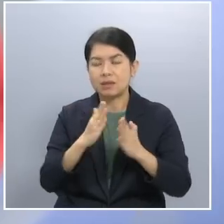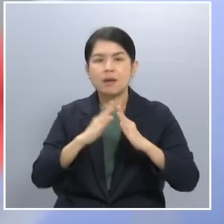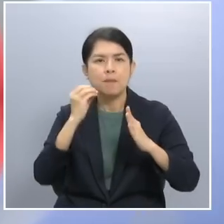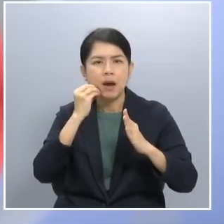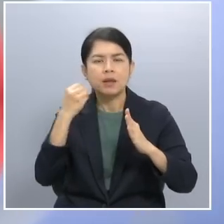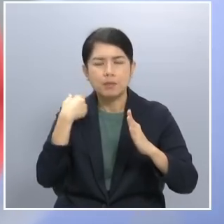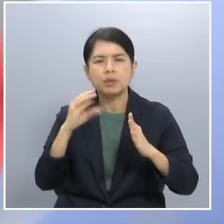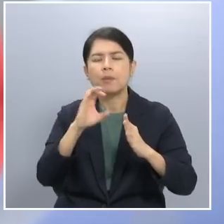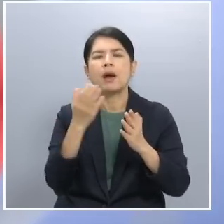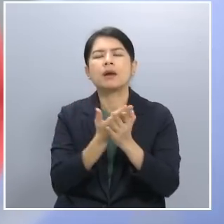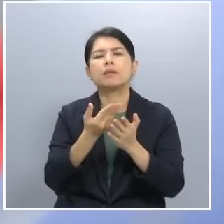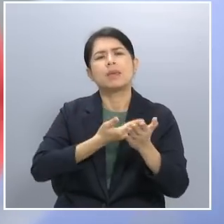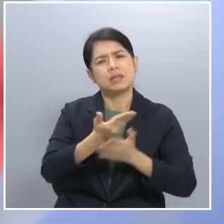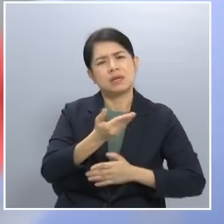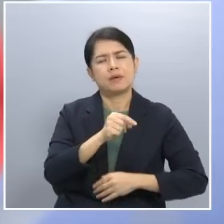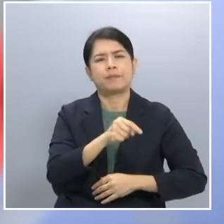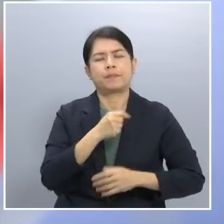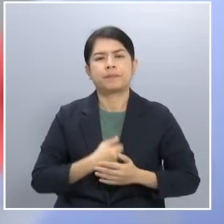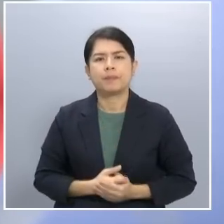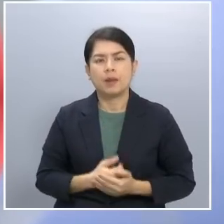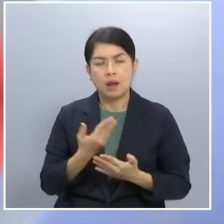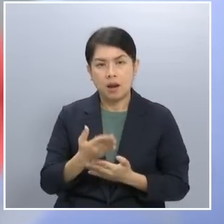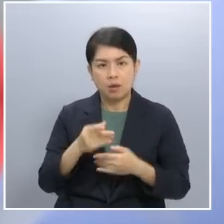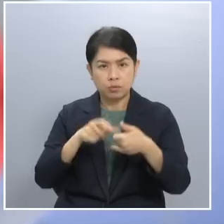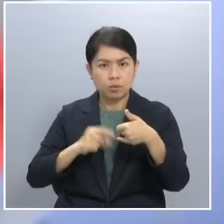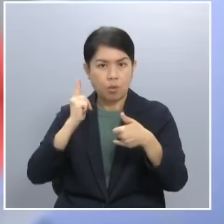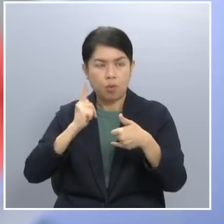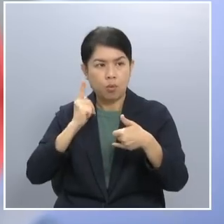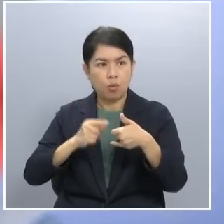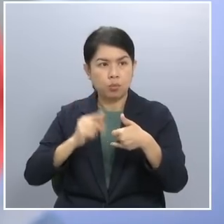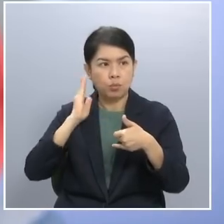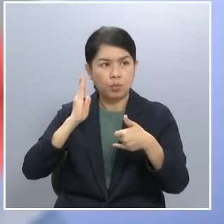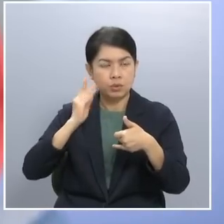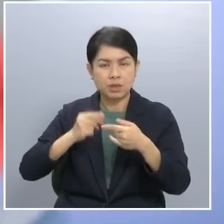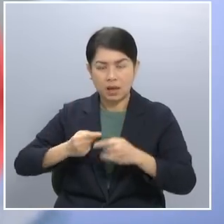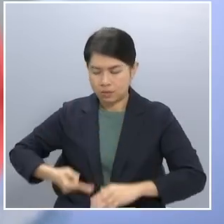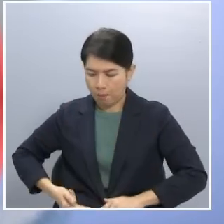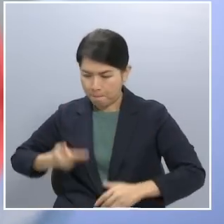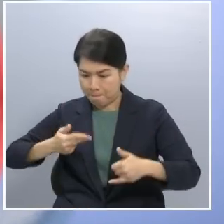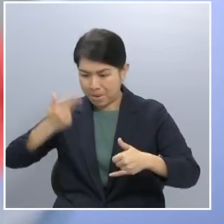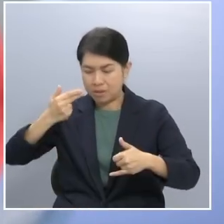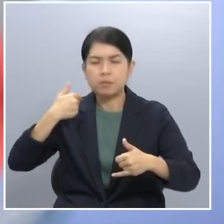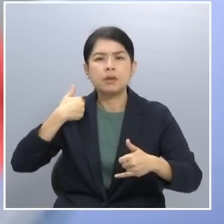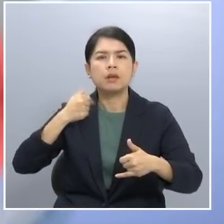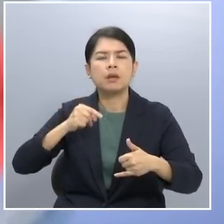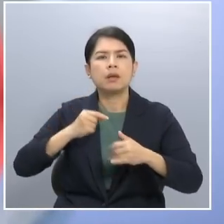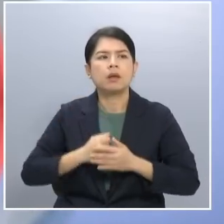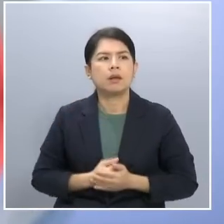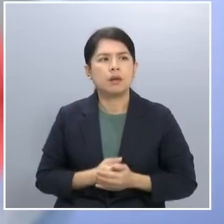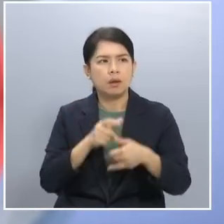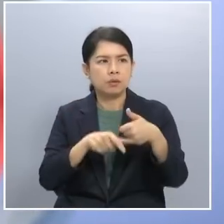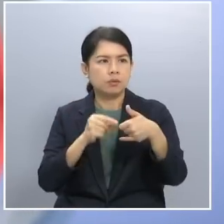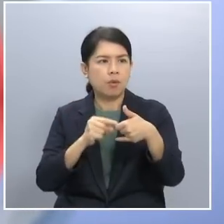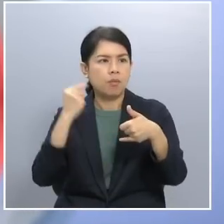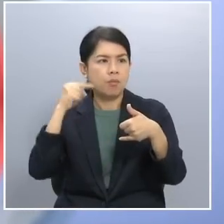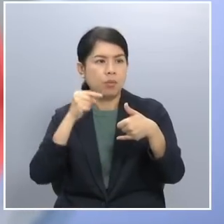จากนั้นเนี่ยนะฮะทางฝั่งลุงเดชาชักปืนออกมายิงนะครับฝั่งคุณผู้หญิงเนี่ยก็วิ่งหนีพยายามหลบเหมือนจะวิ่ง